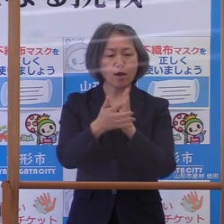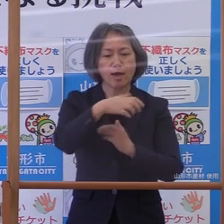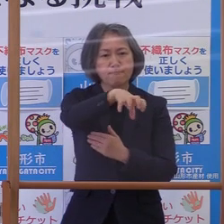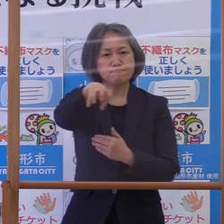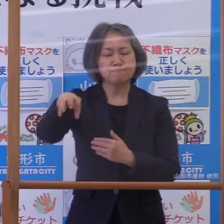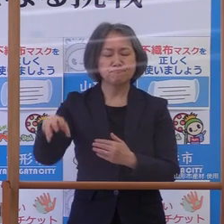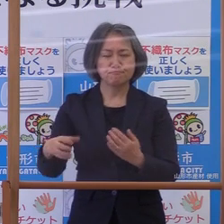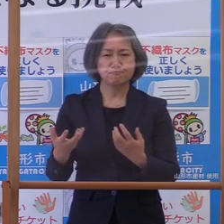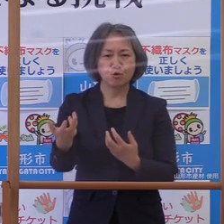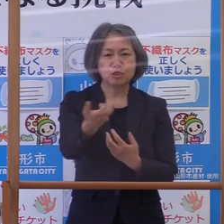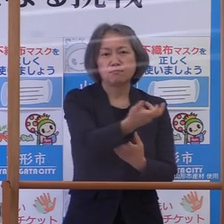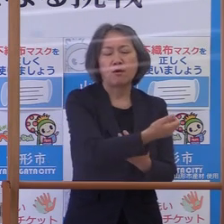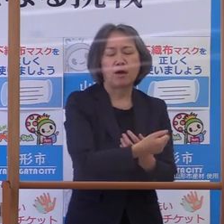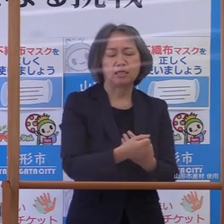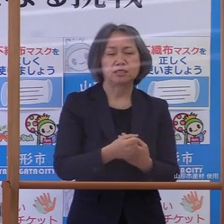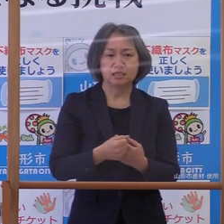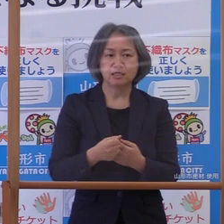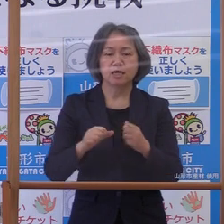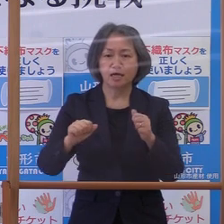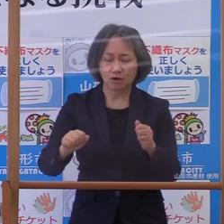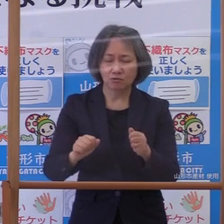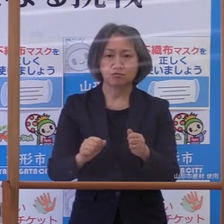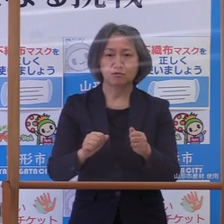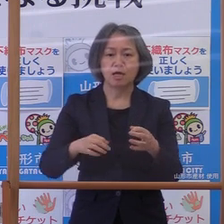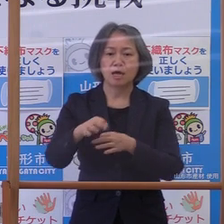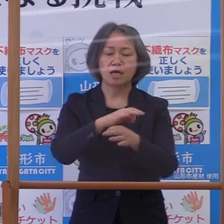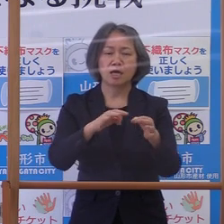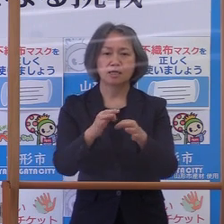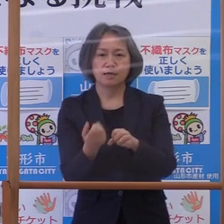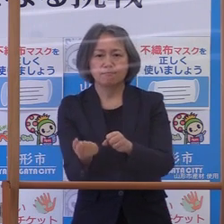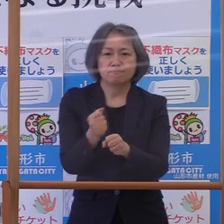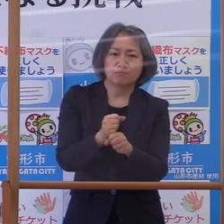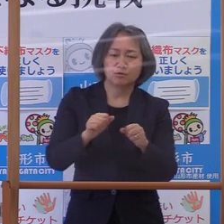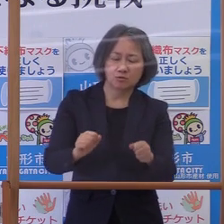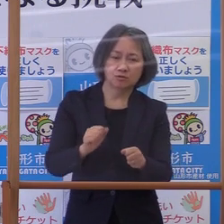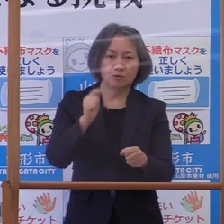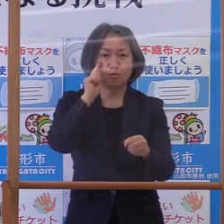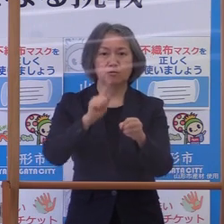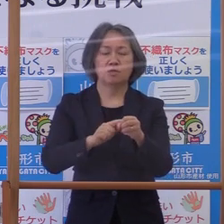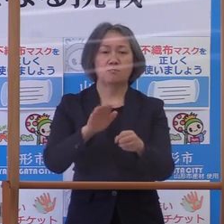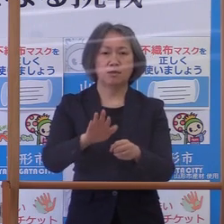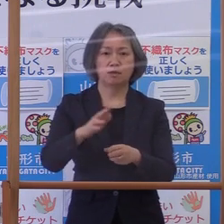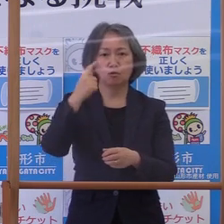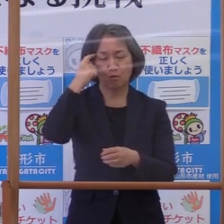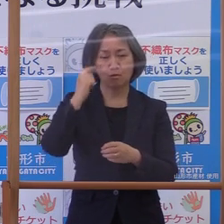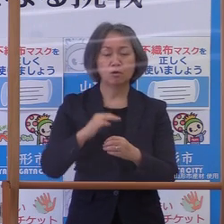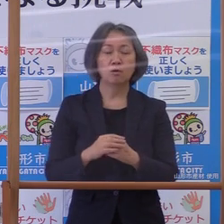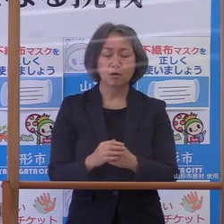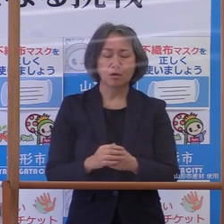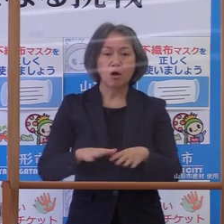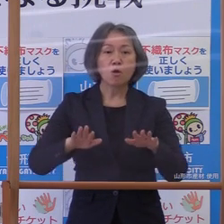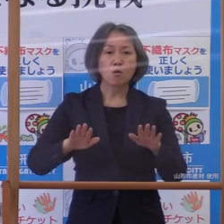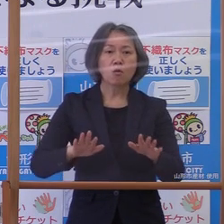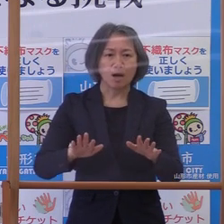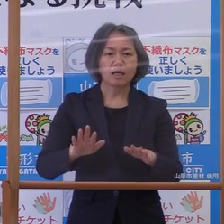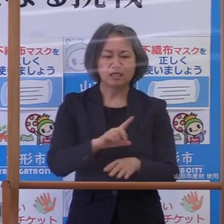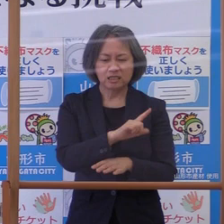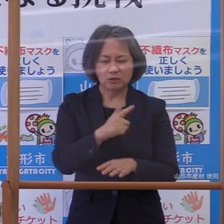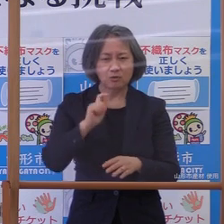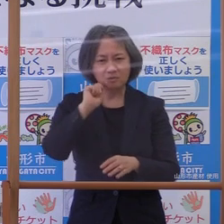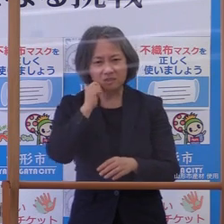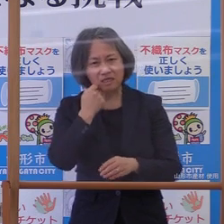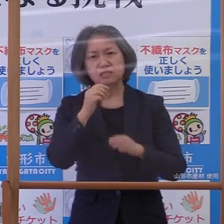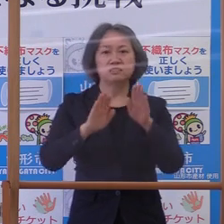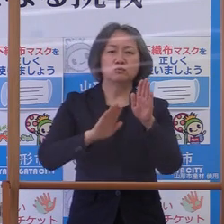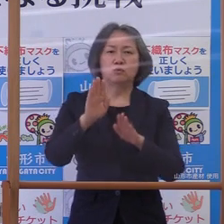という趣旨もこのイベントの中にはあったと思うんですが、まあ、今回いろいろ難しい状況での開